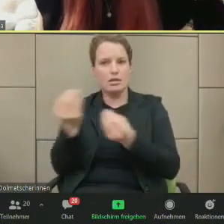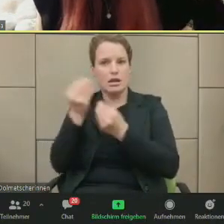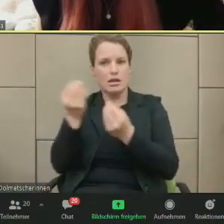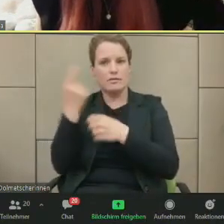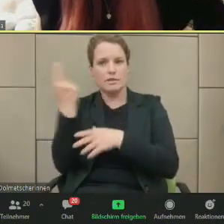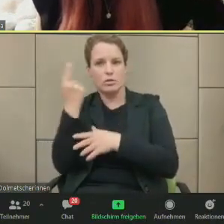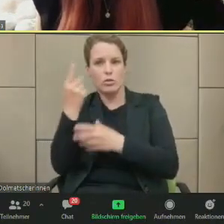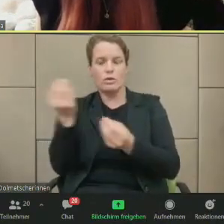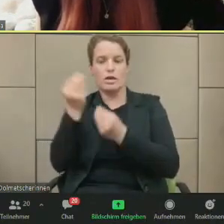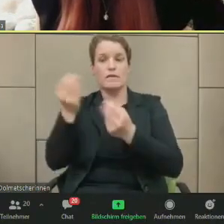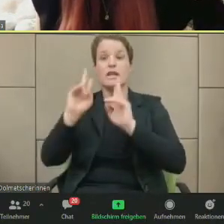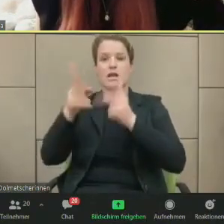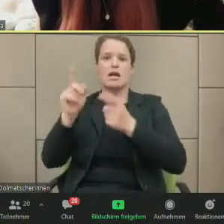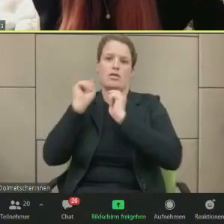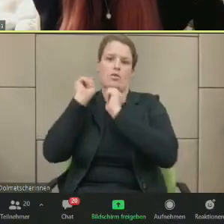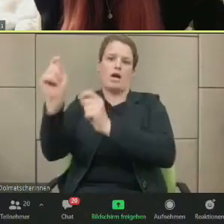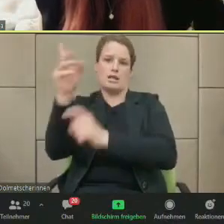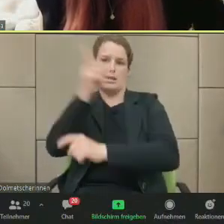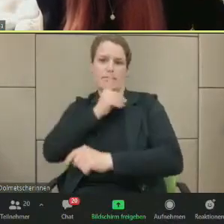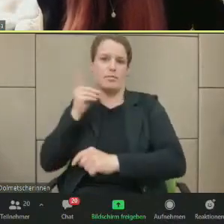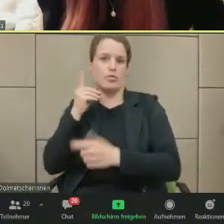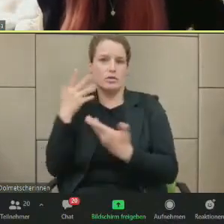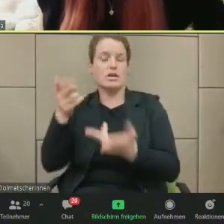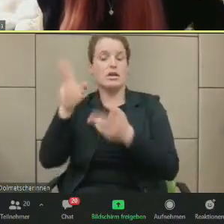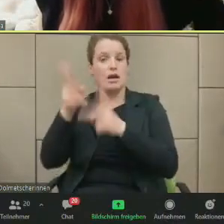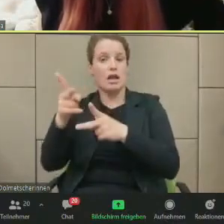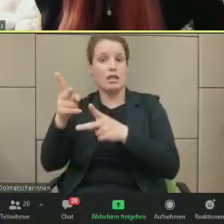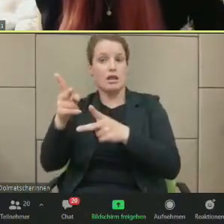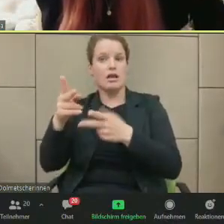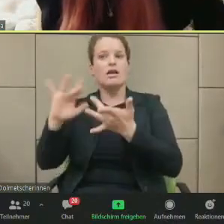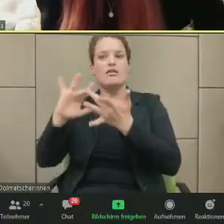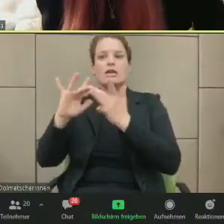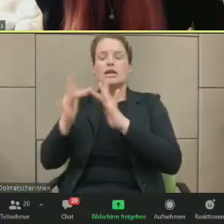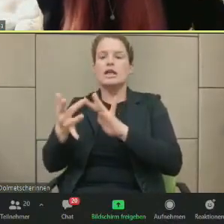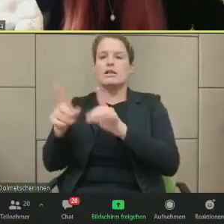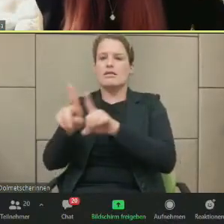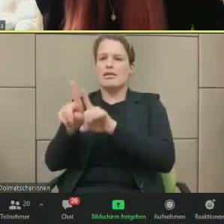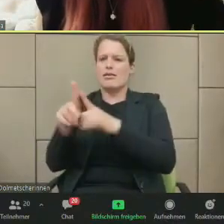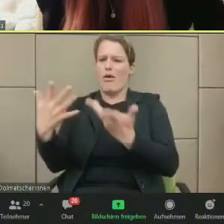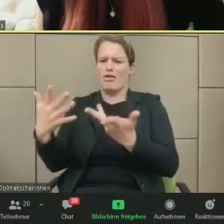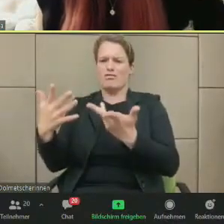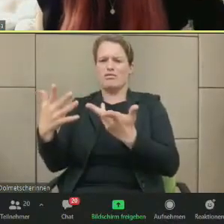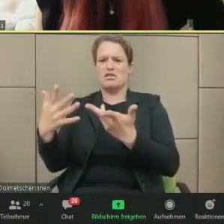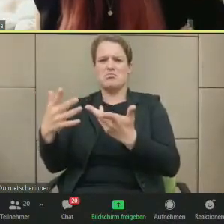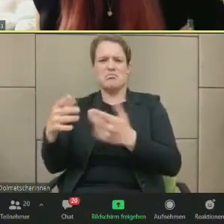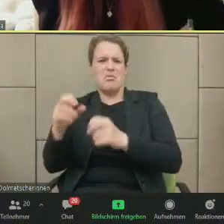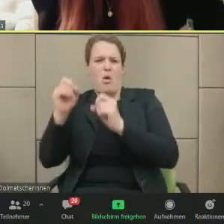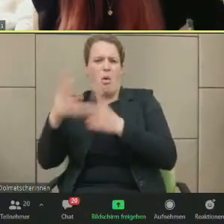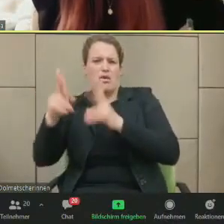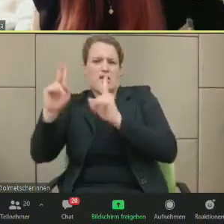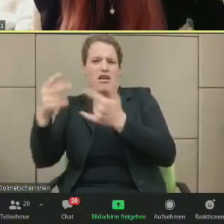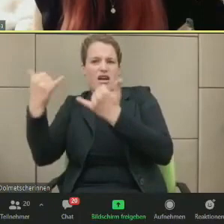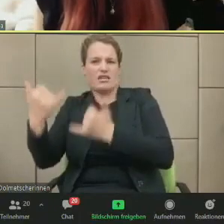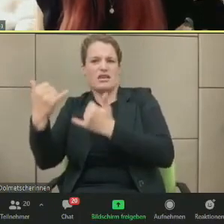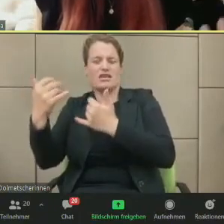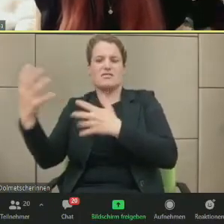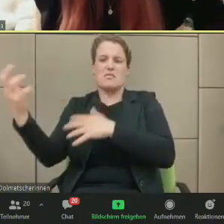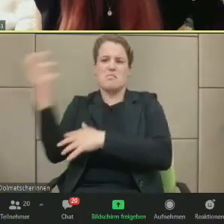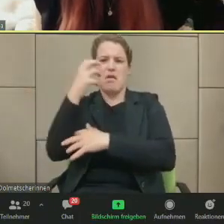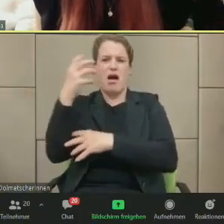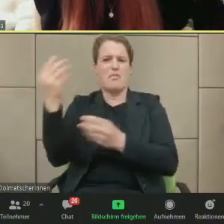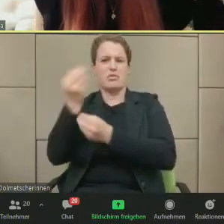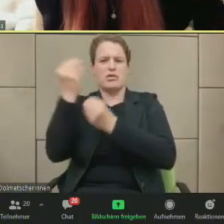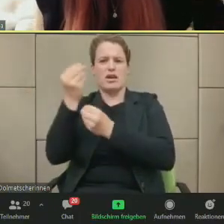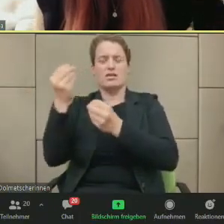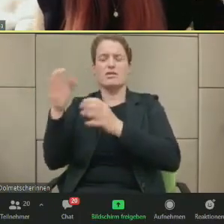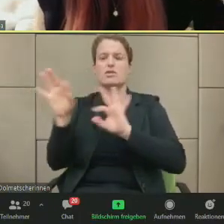zur Anzeige bringen. Denn niemand hat das Recht, im Internet kriminell zu werden und feindselige,